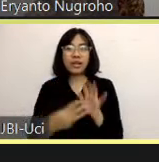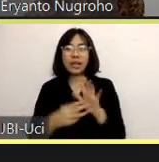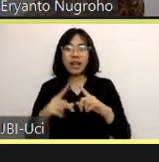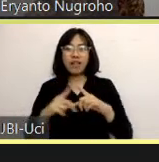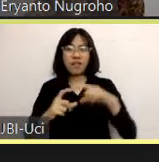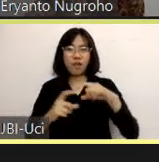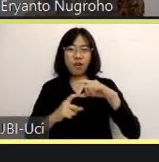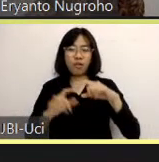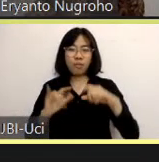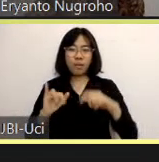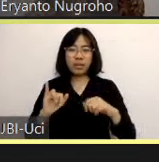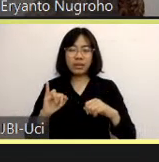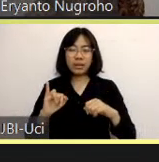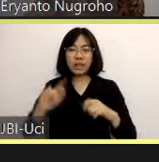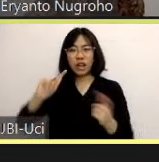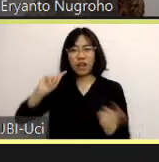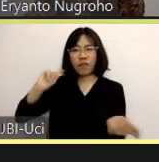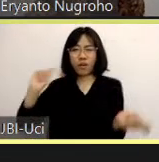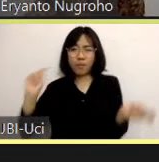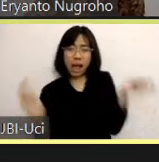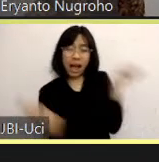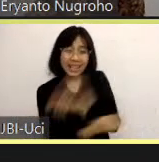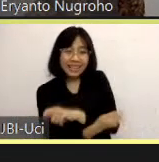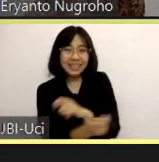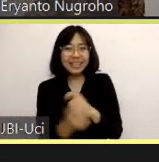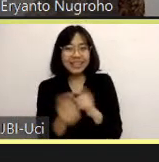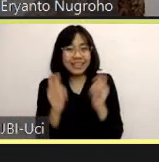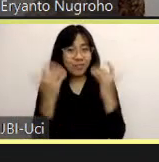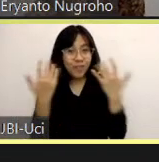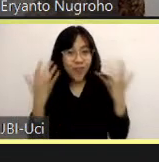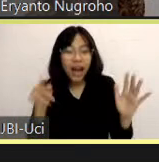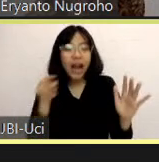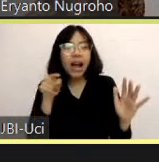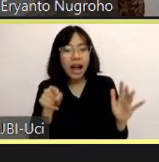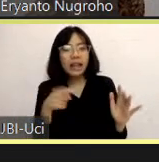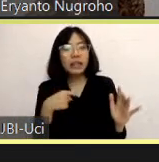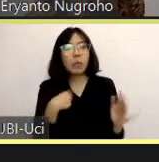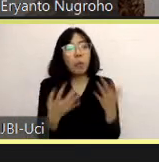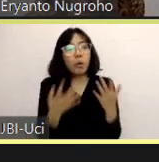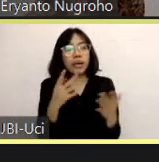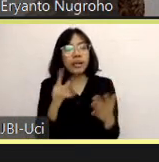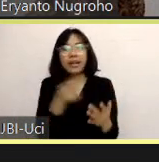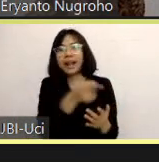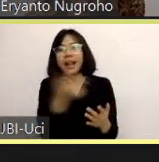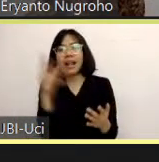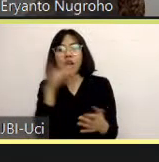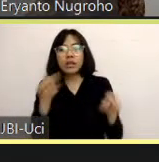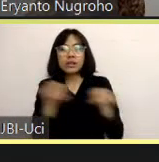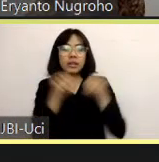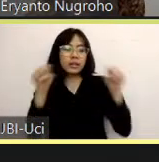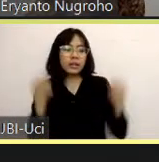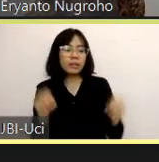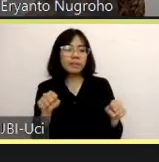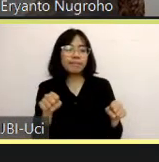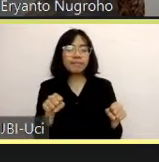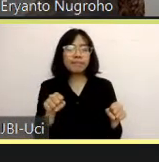Ini mungkin juga sering disebut sebagai system checks and balances, ya, kalau kita menggunakan istilah dalam bahasa Inggris.